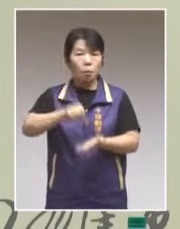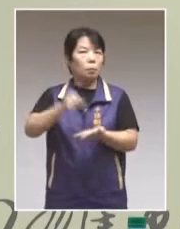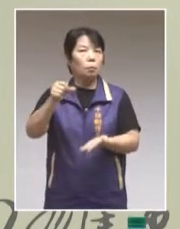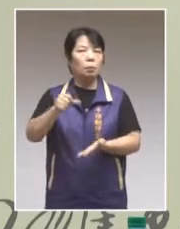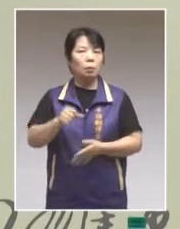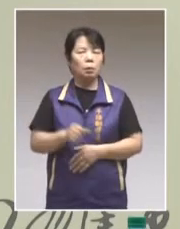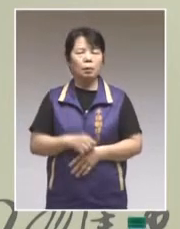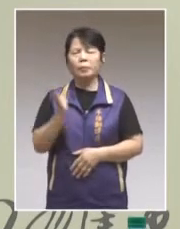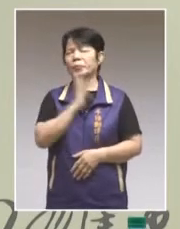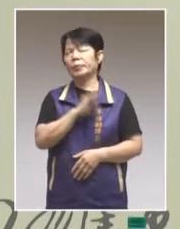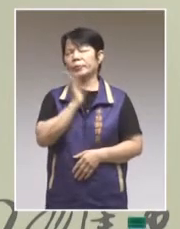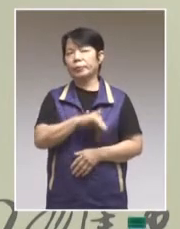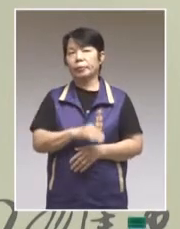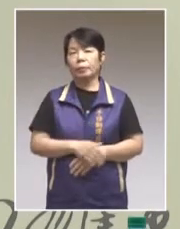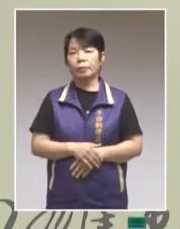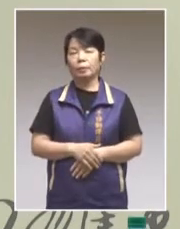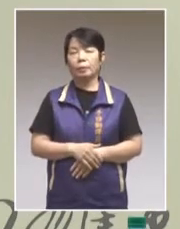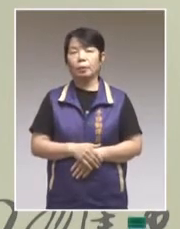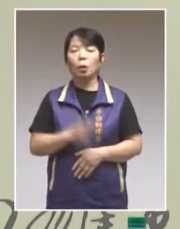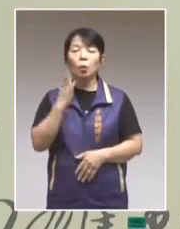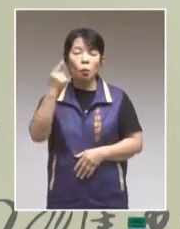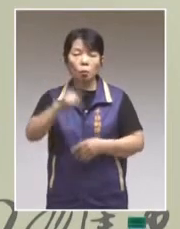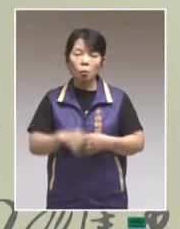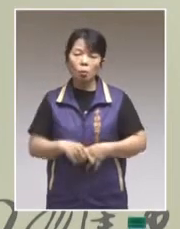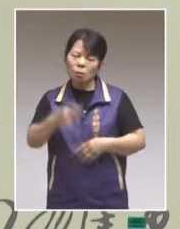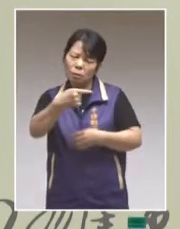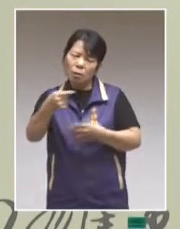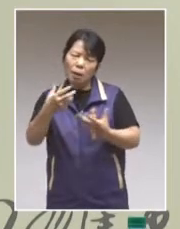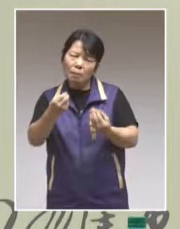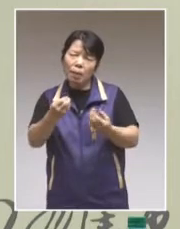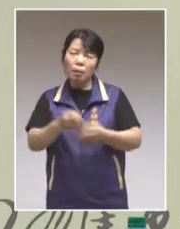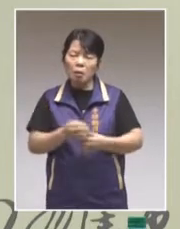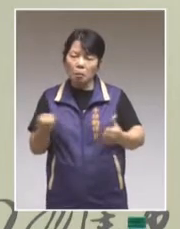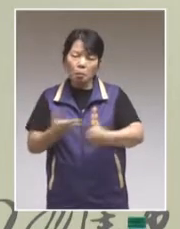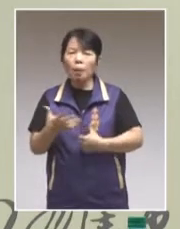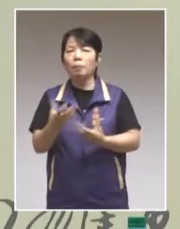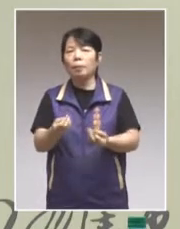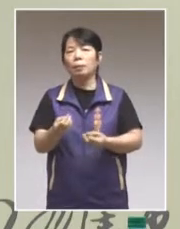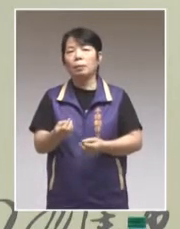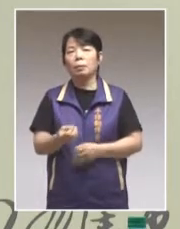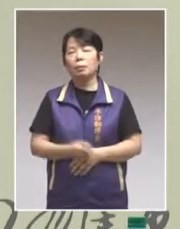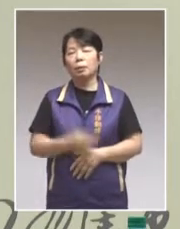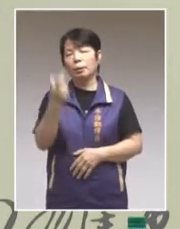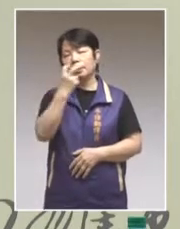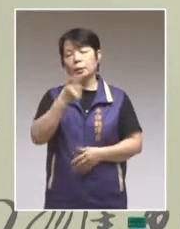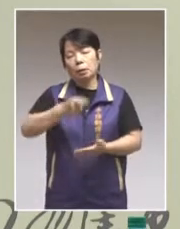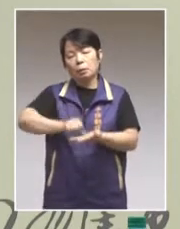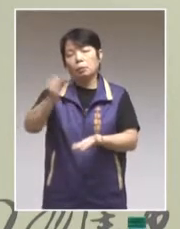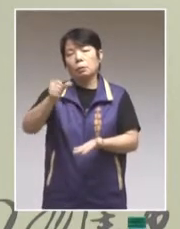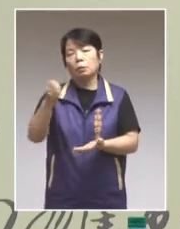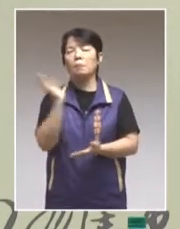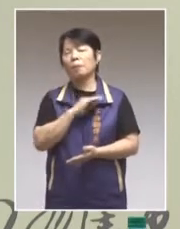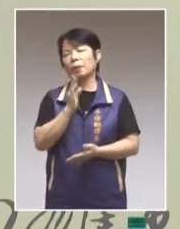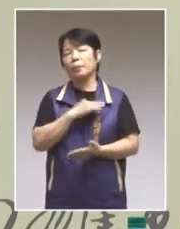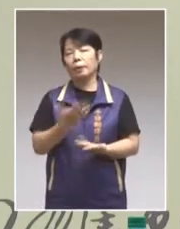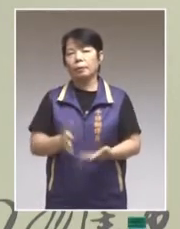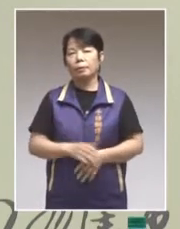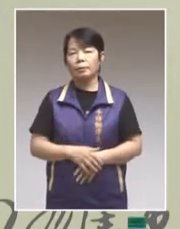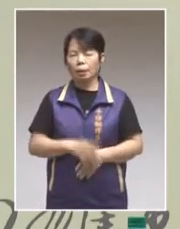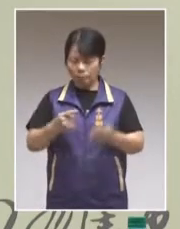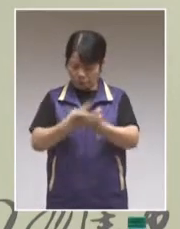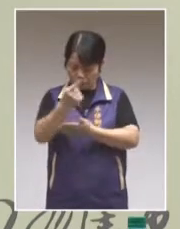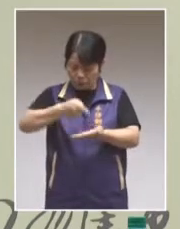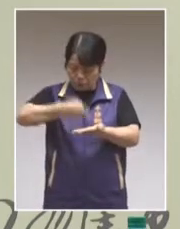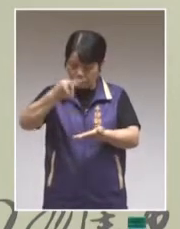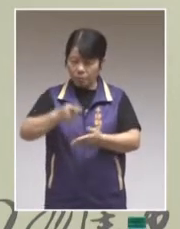若真正无，安那验嘛无，啊，你一天验五届，其实甲验一届。其实差不多，好，所以不要急，